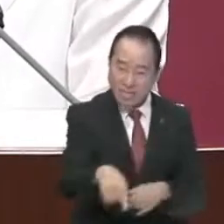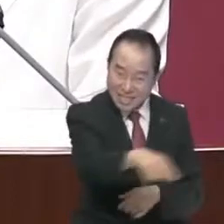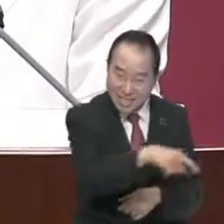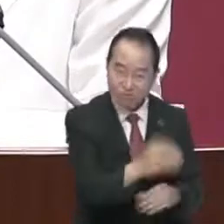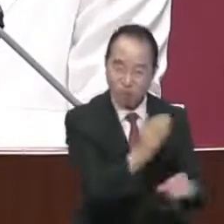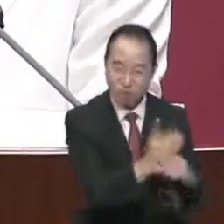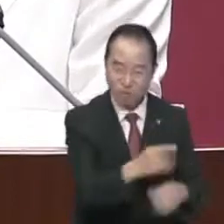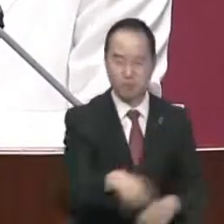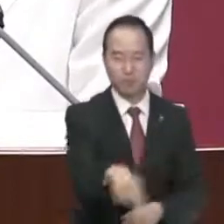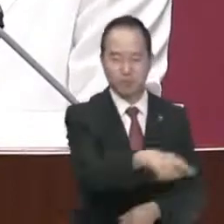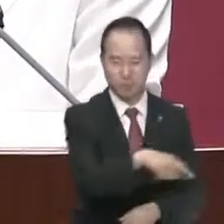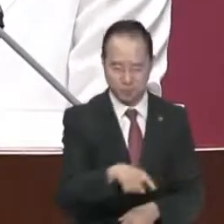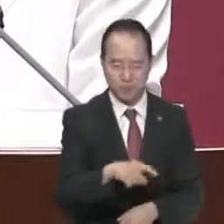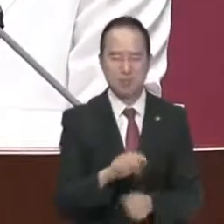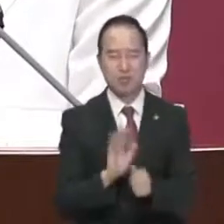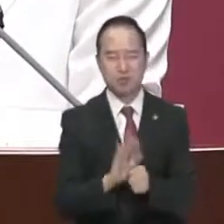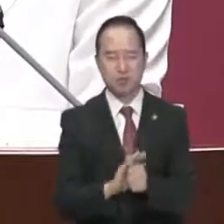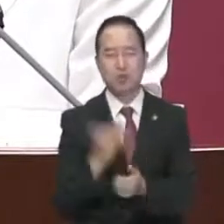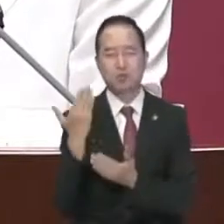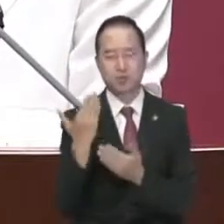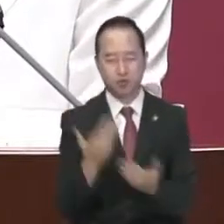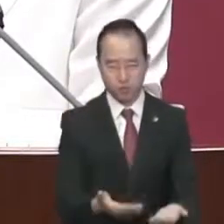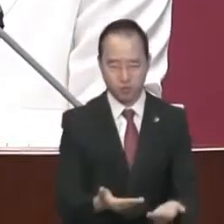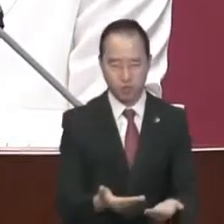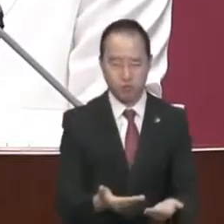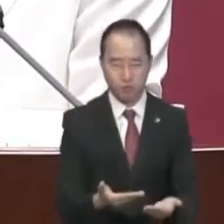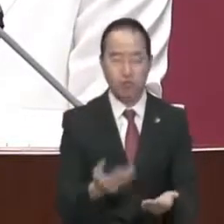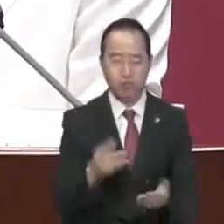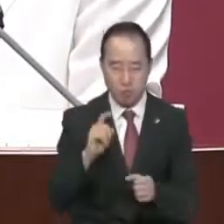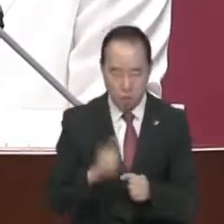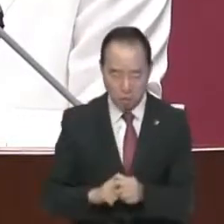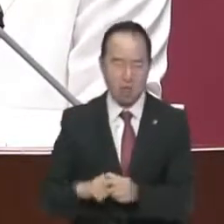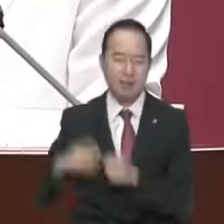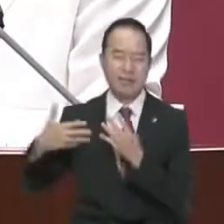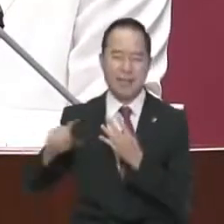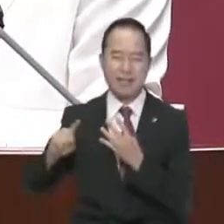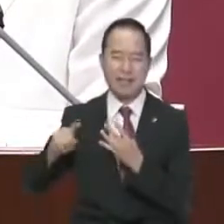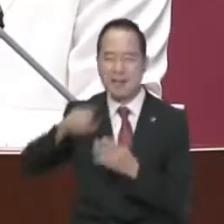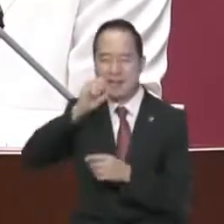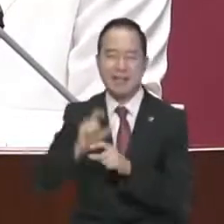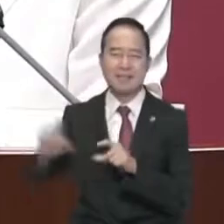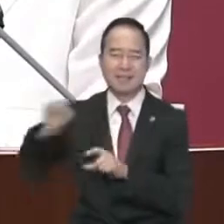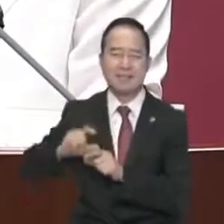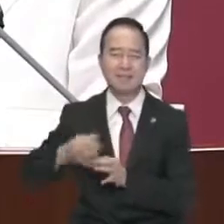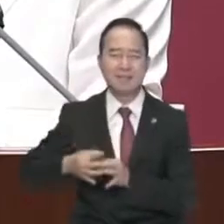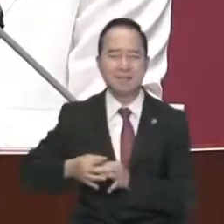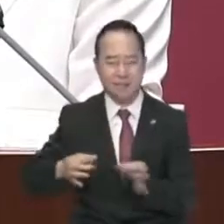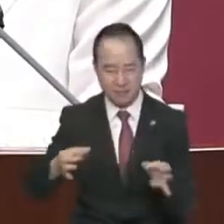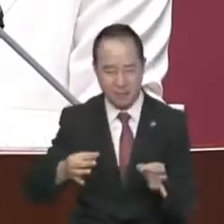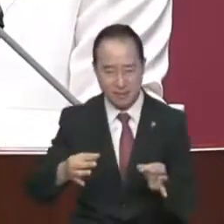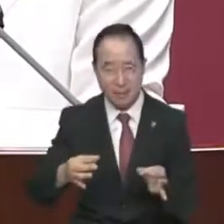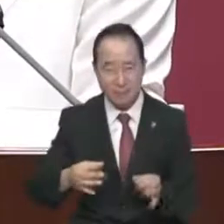해서 지원을 하기 위해서 4차 추경을 할 수밖에 없었다. 이렇게 이해해